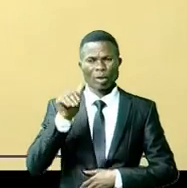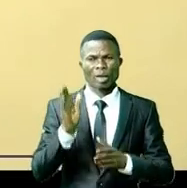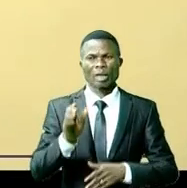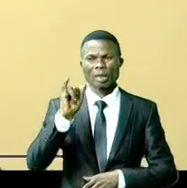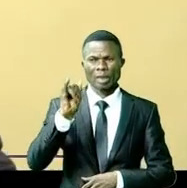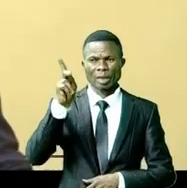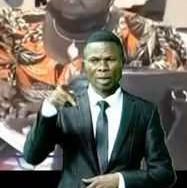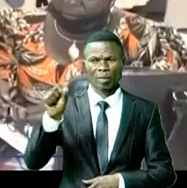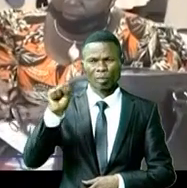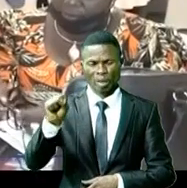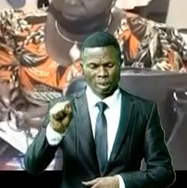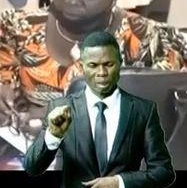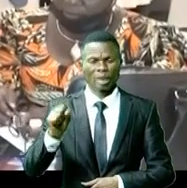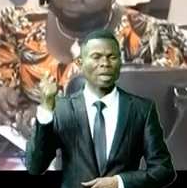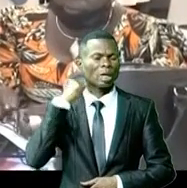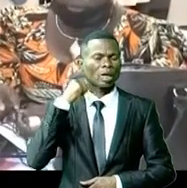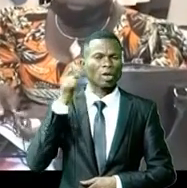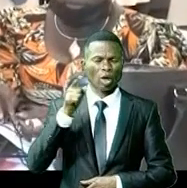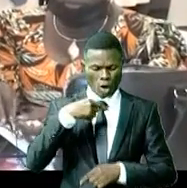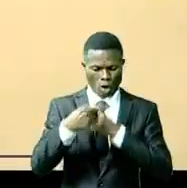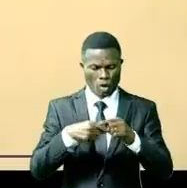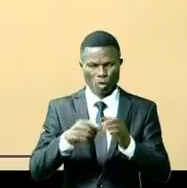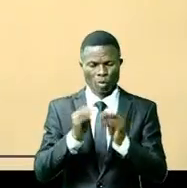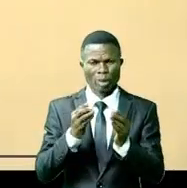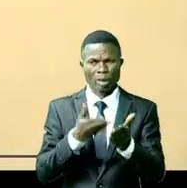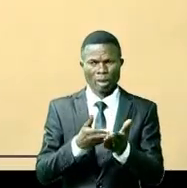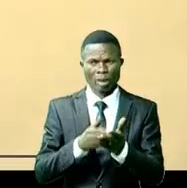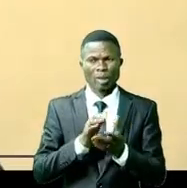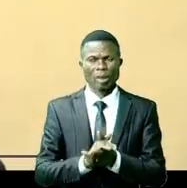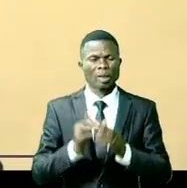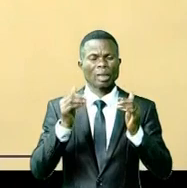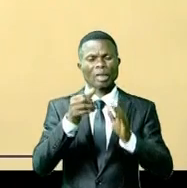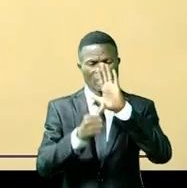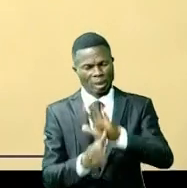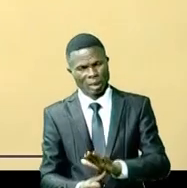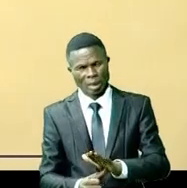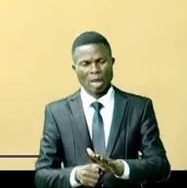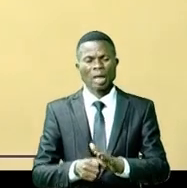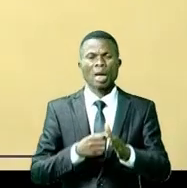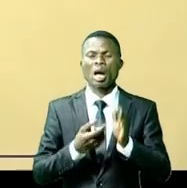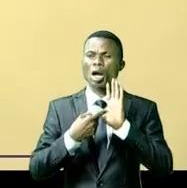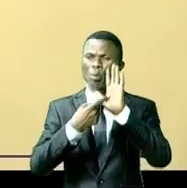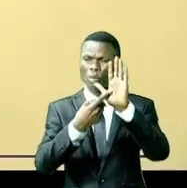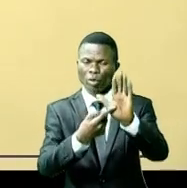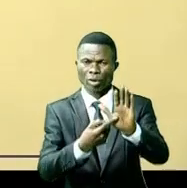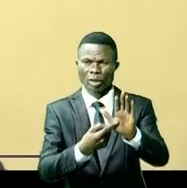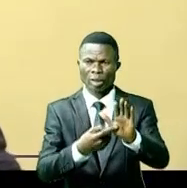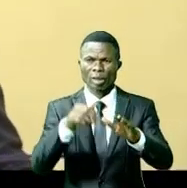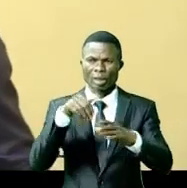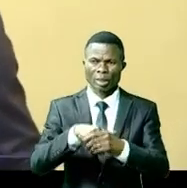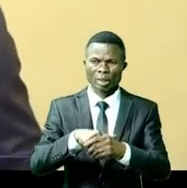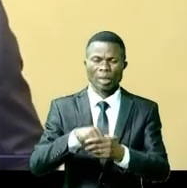le docteur Jean-Claude Mulunda, à l'ouverture de la table ronde. Ces inégalités se traduisent par des